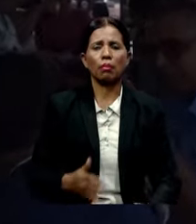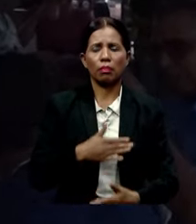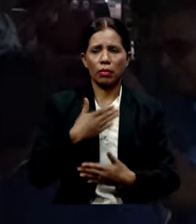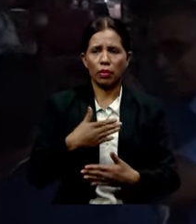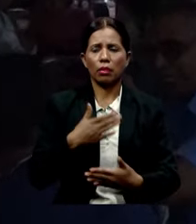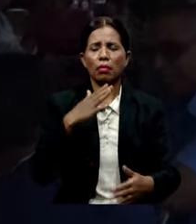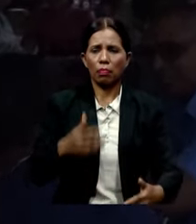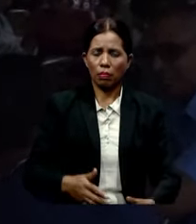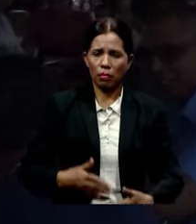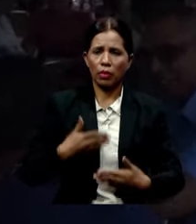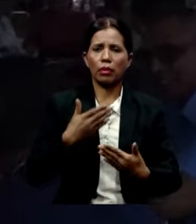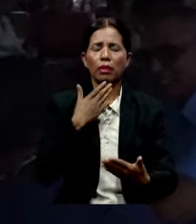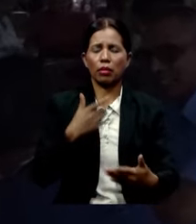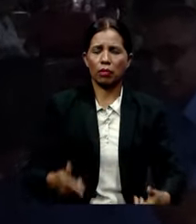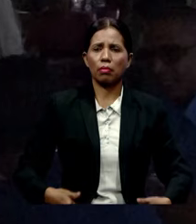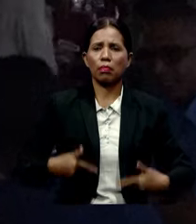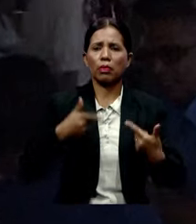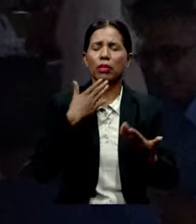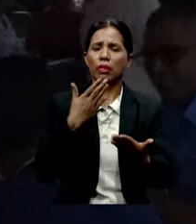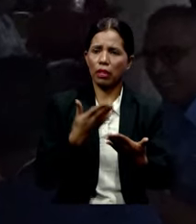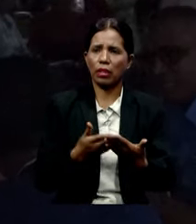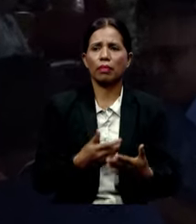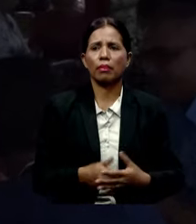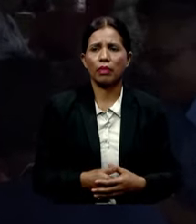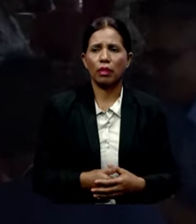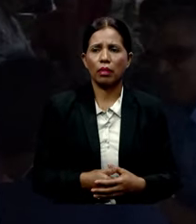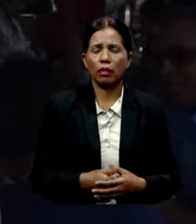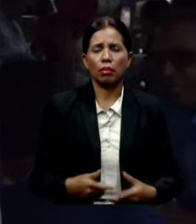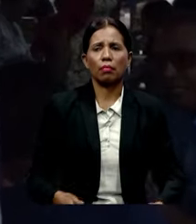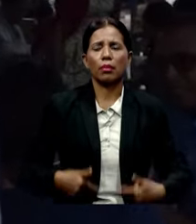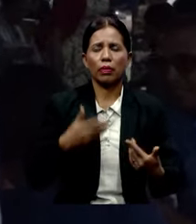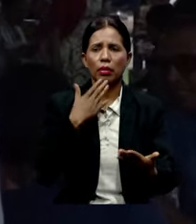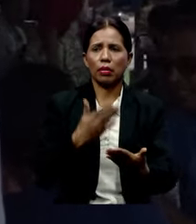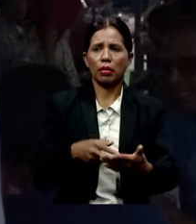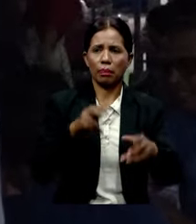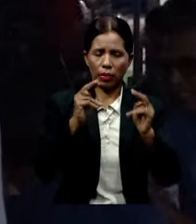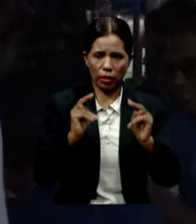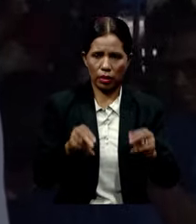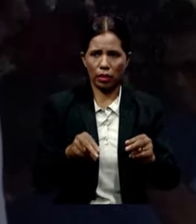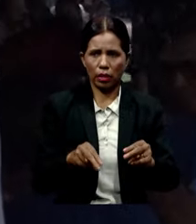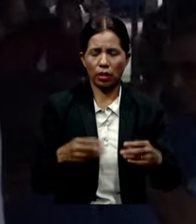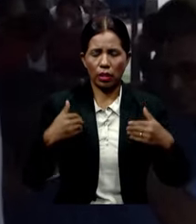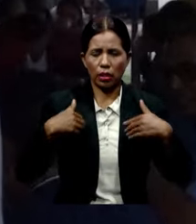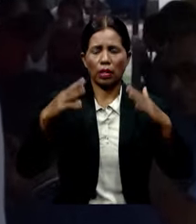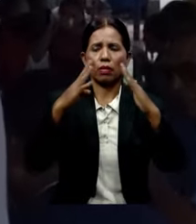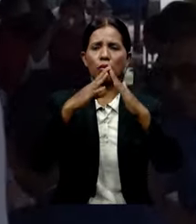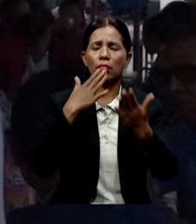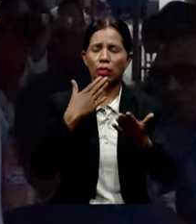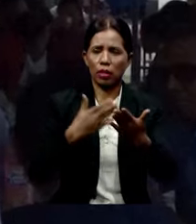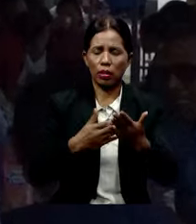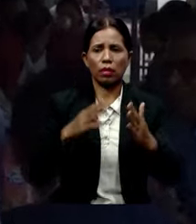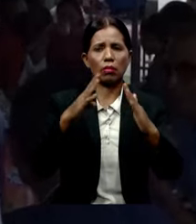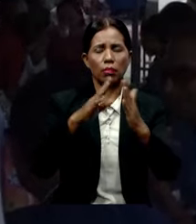moris diak moris diak i moris diak presiza ia uma dia eskola ini uan